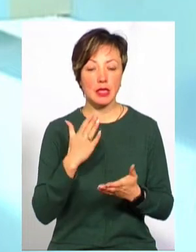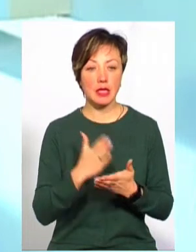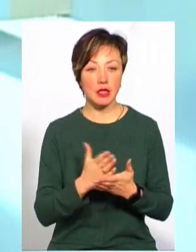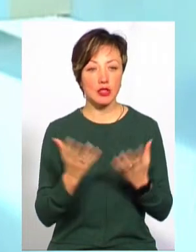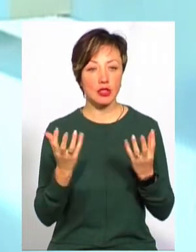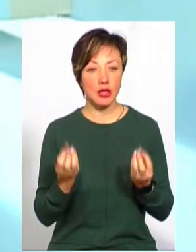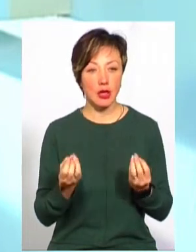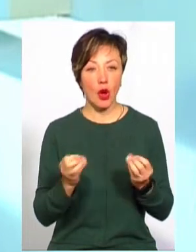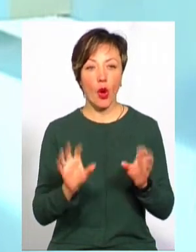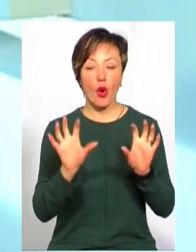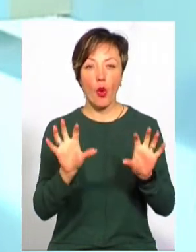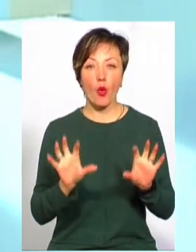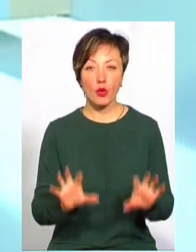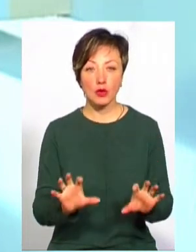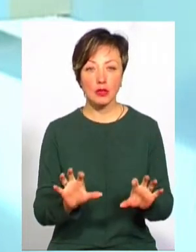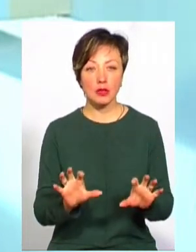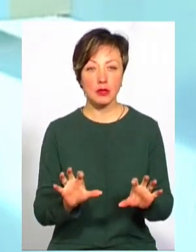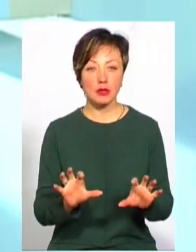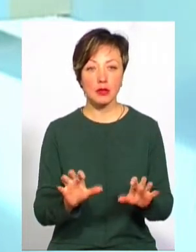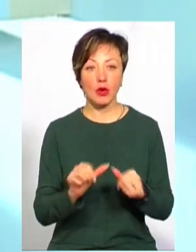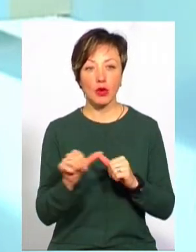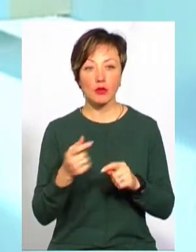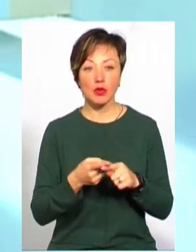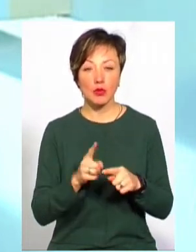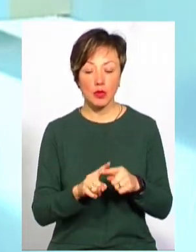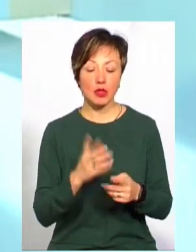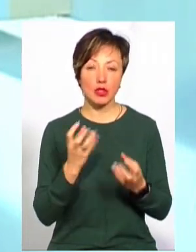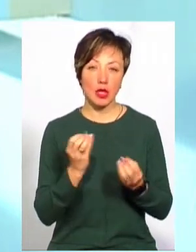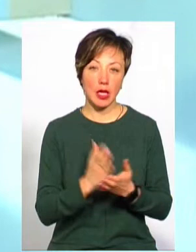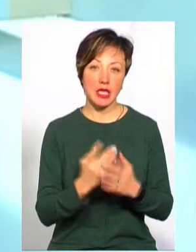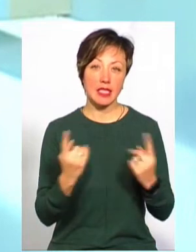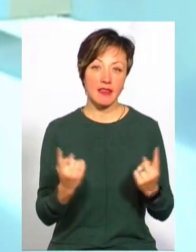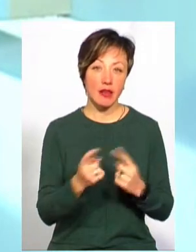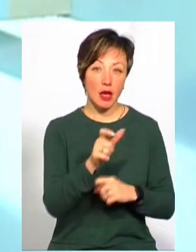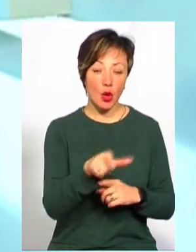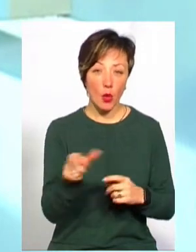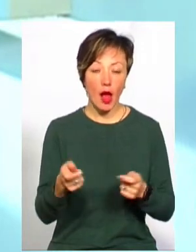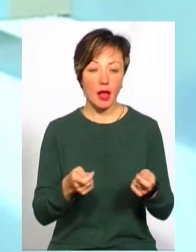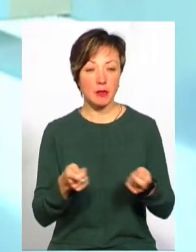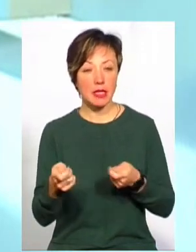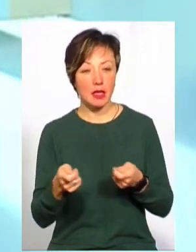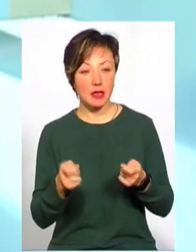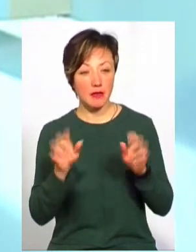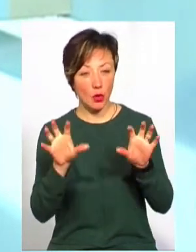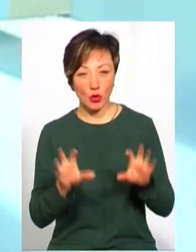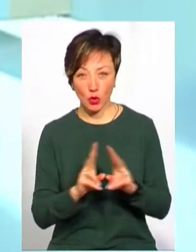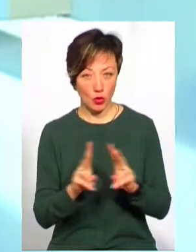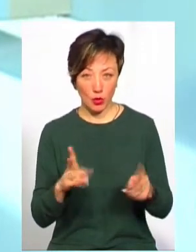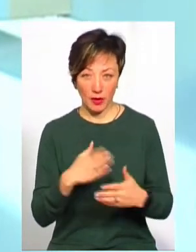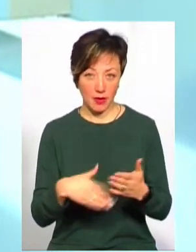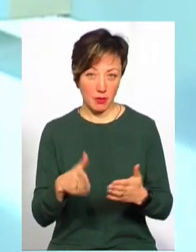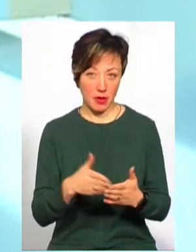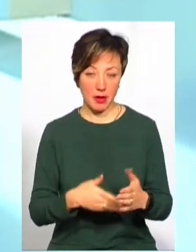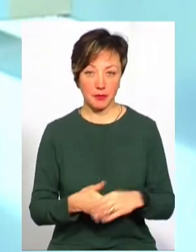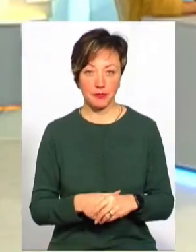тому що в нас є ще кодекси, окрім закону. Ага. Окрім цього закону, у нас є цивільний кодекс, у нас є адміністративний кодекс, ніхто ж їх не